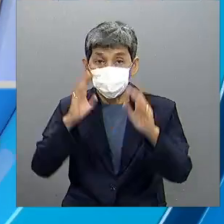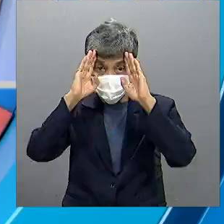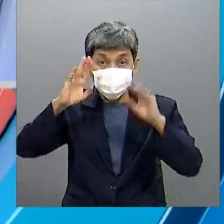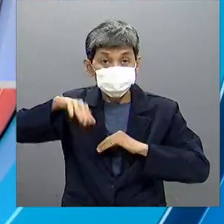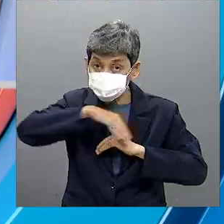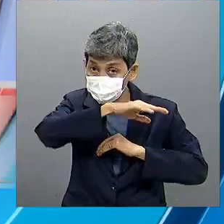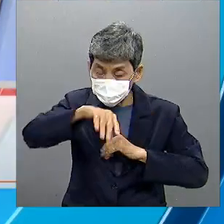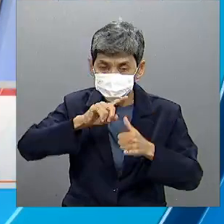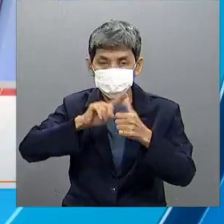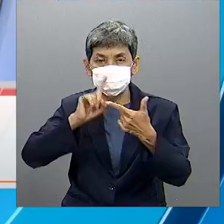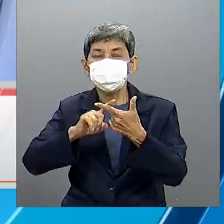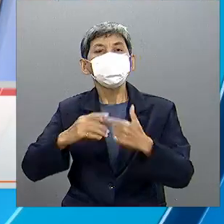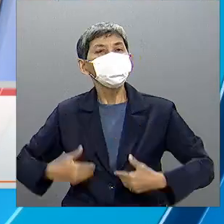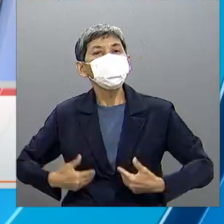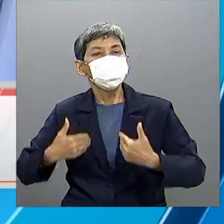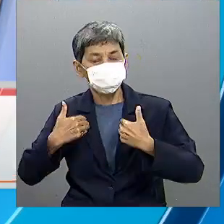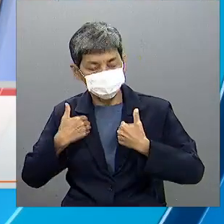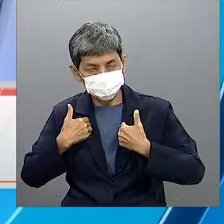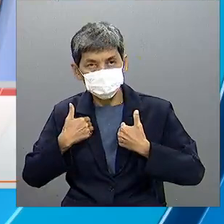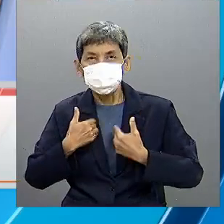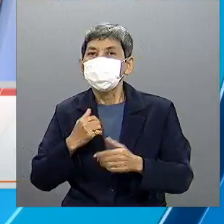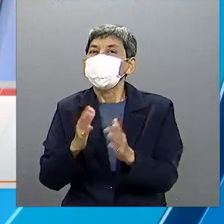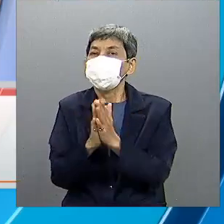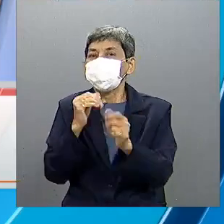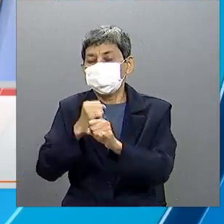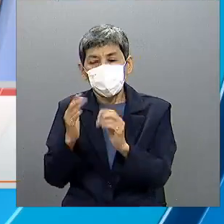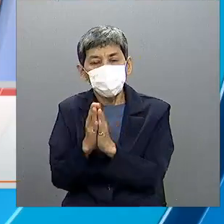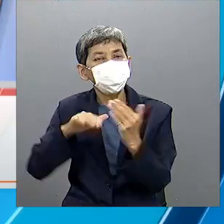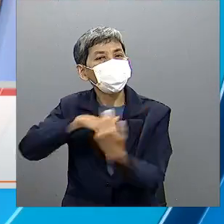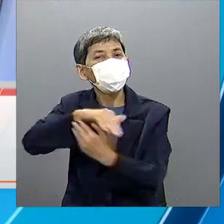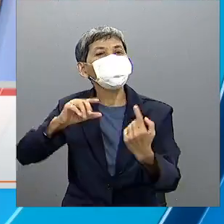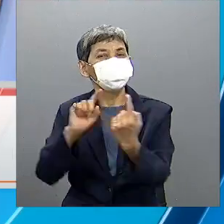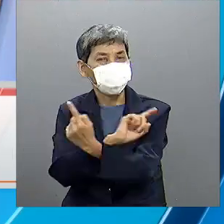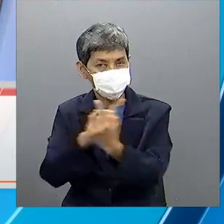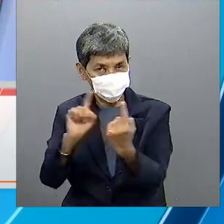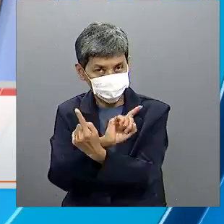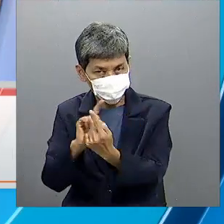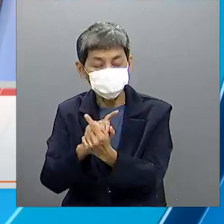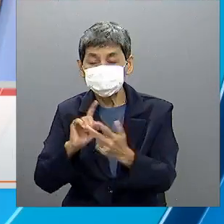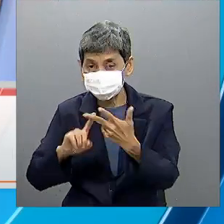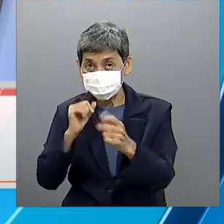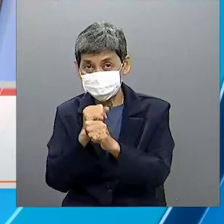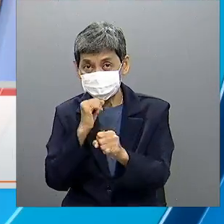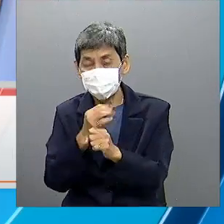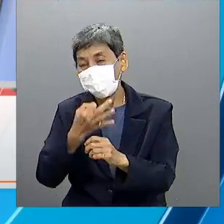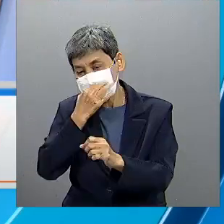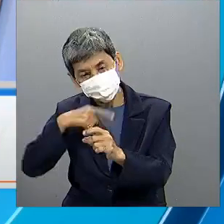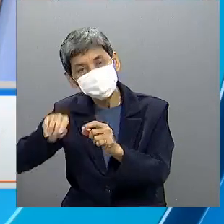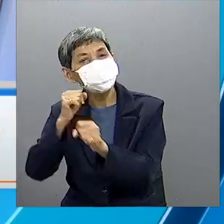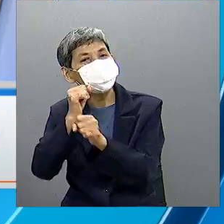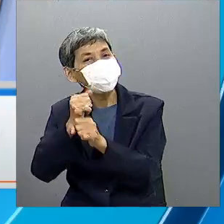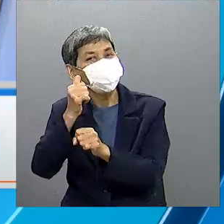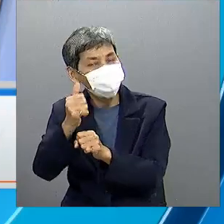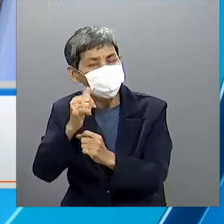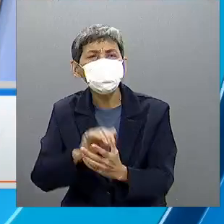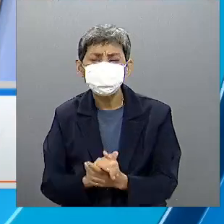การใช้ชีวิตแล้วก็เรียนรู้ไปถึงการอยู่ร่วมกันในสังคมและทักษะที่สามารถนำไปประกอบอาชีพด้วยนะคะซึ่งใน